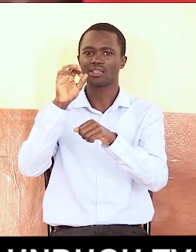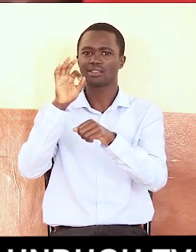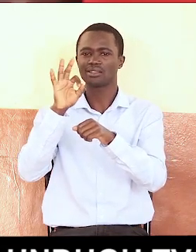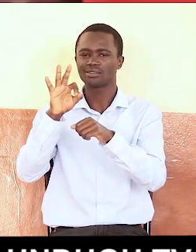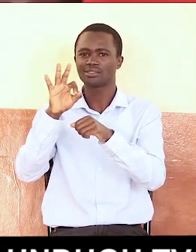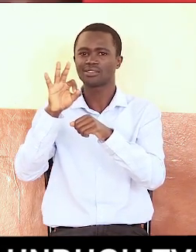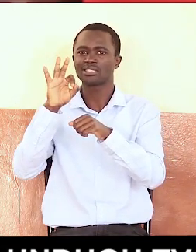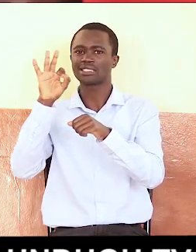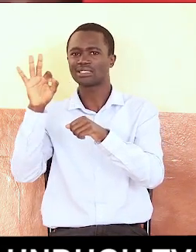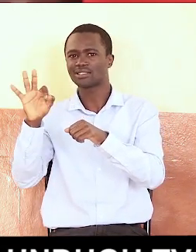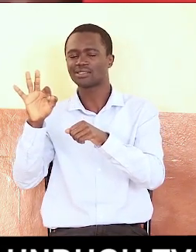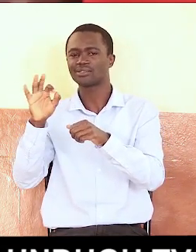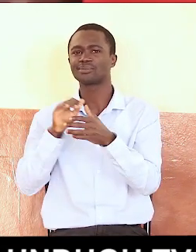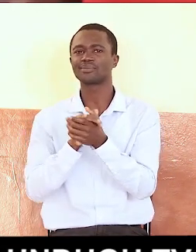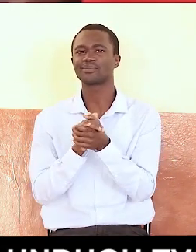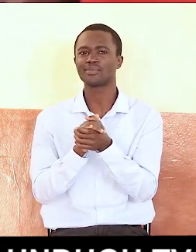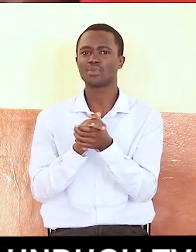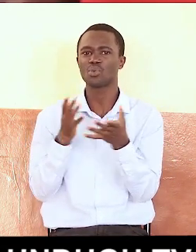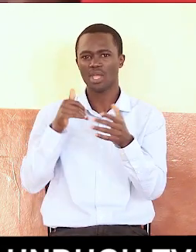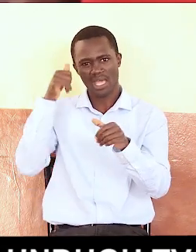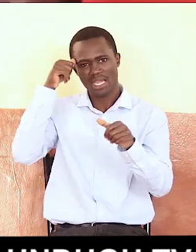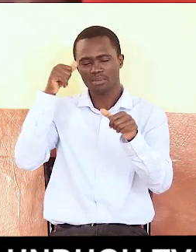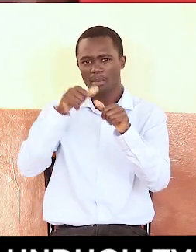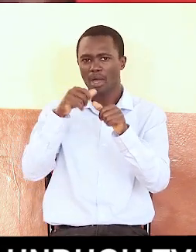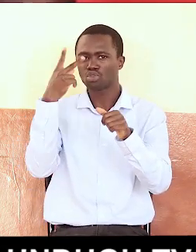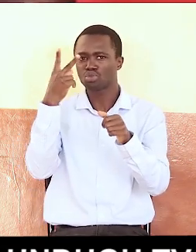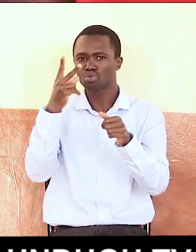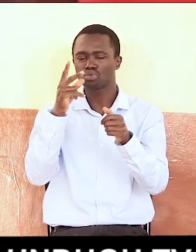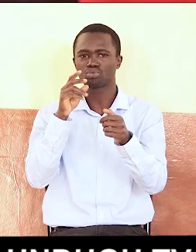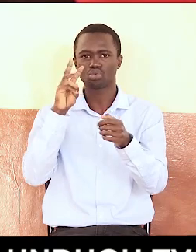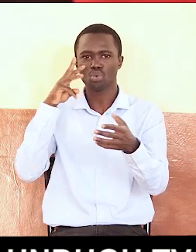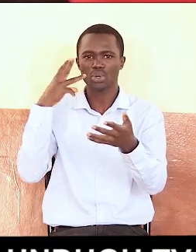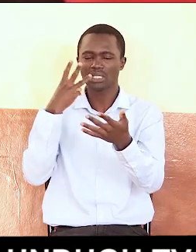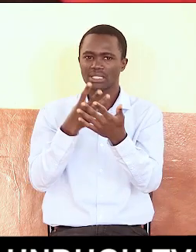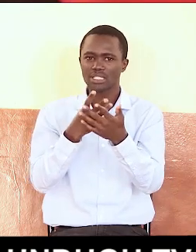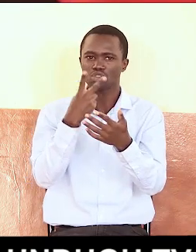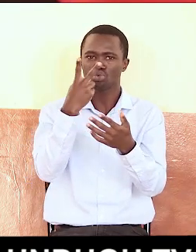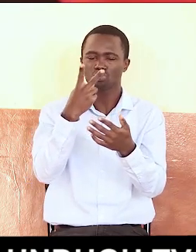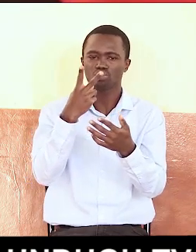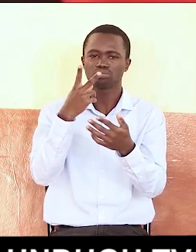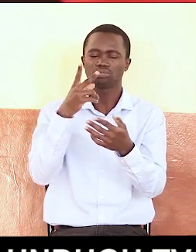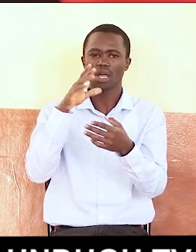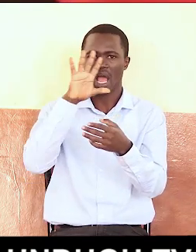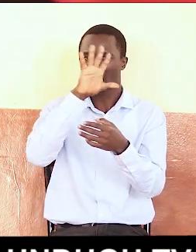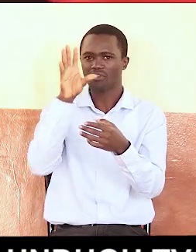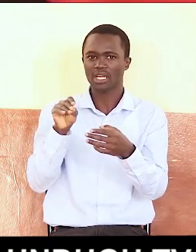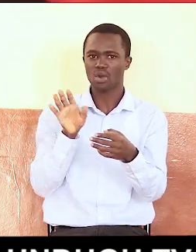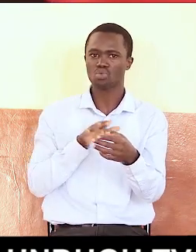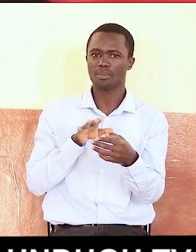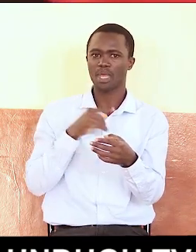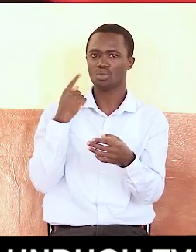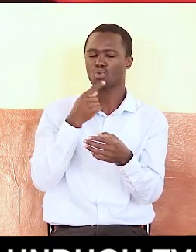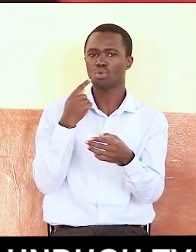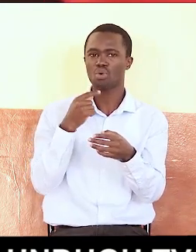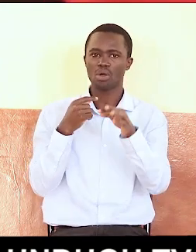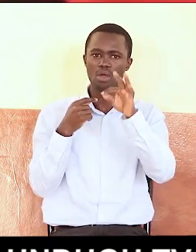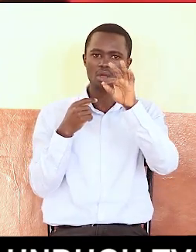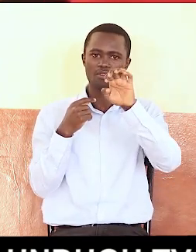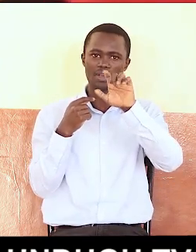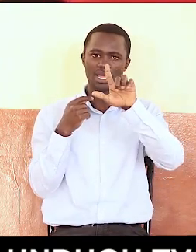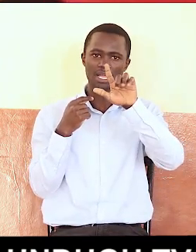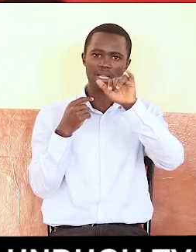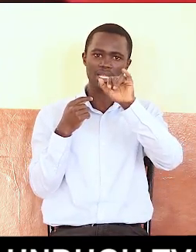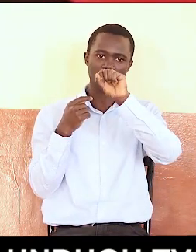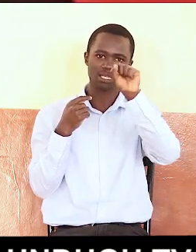313 tunapokumbuka mashahidi wawili wanawake wa Afrika ambao walikuwa Feristas na